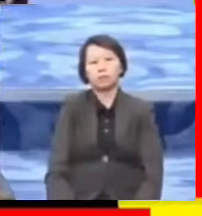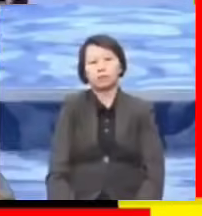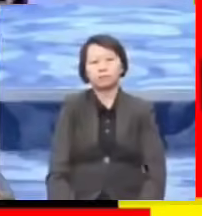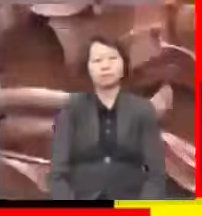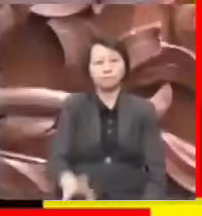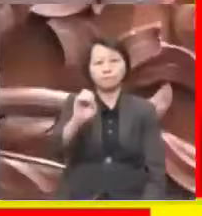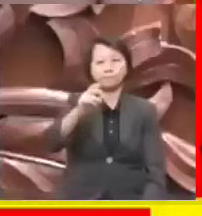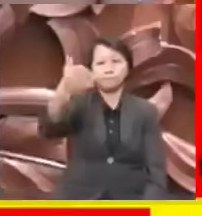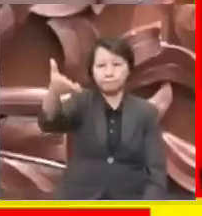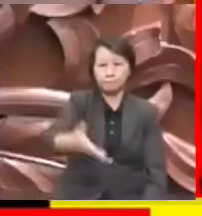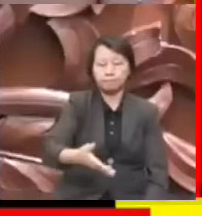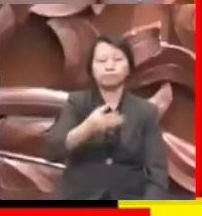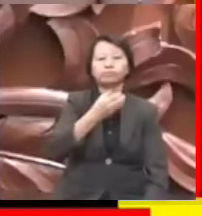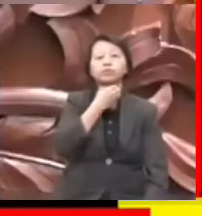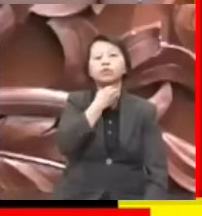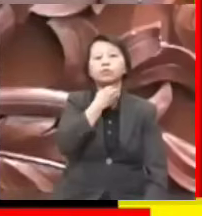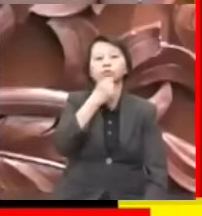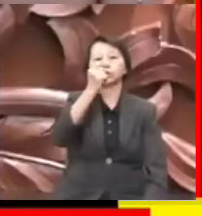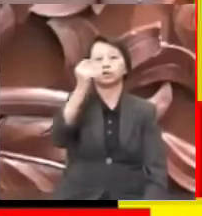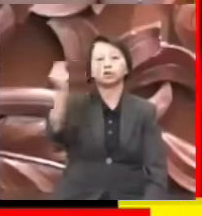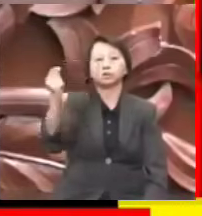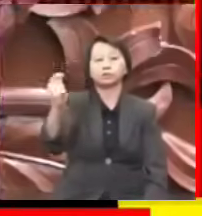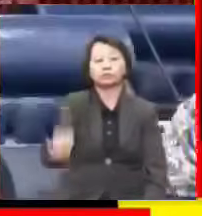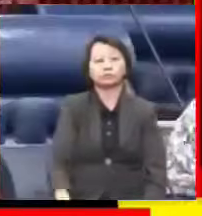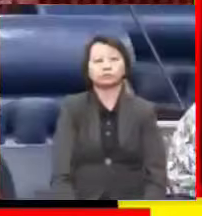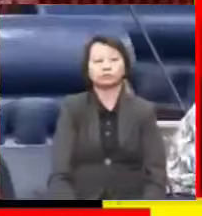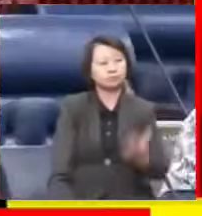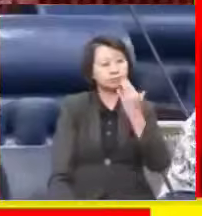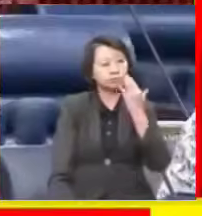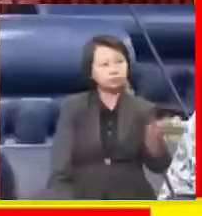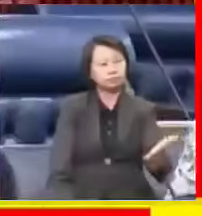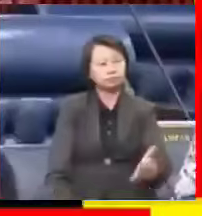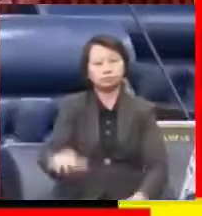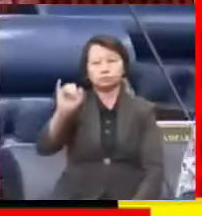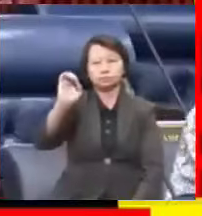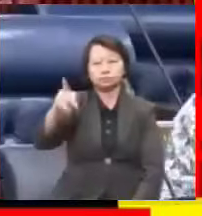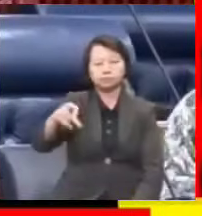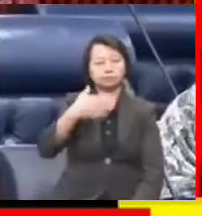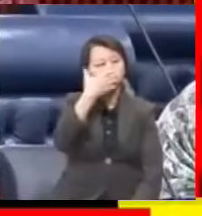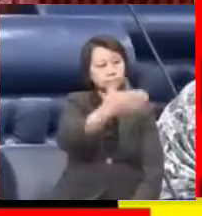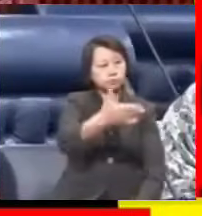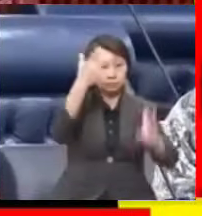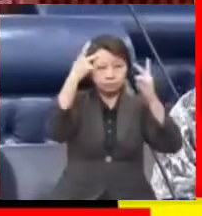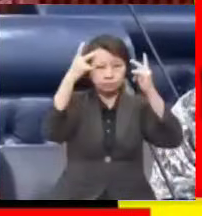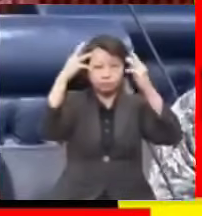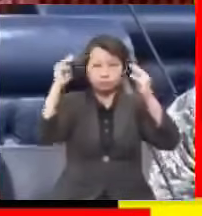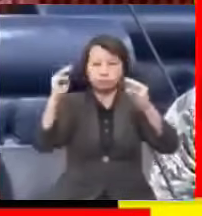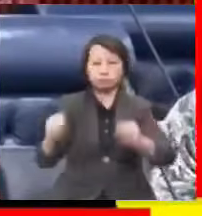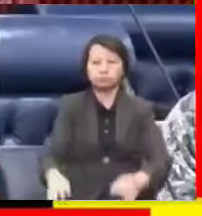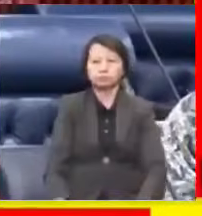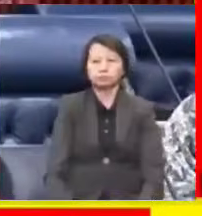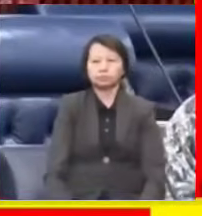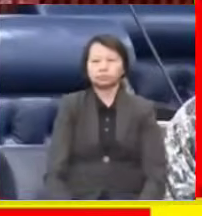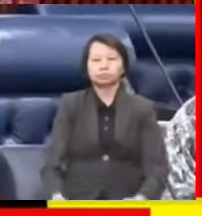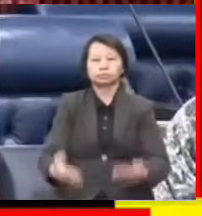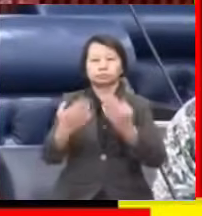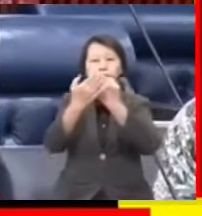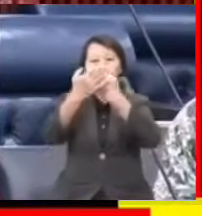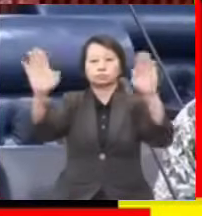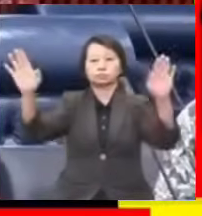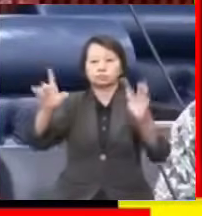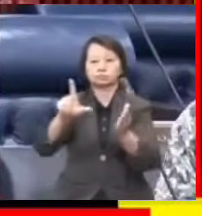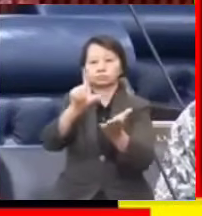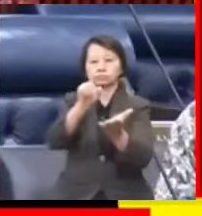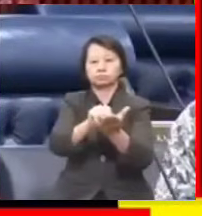Baik, saya jemput Ipoh Timur. Terima kasih Tuan Sri Speaker, terima kasih Yang Berhormat Perdana Menteri. Kebebasan media